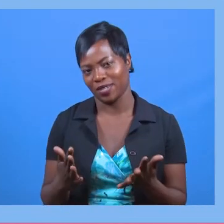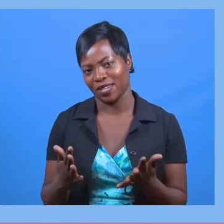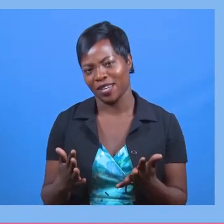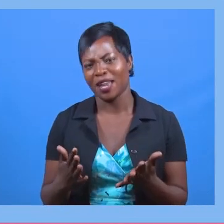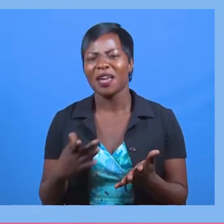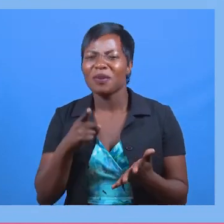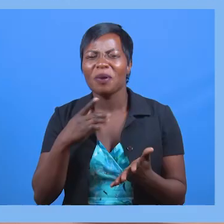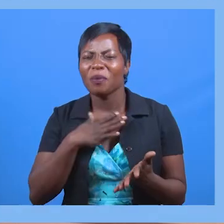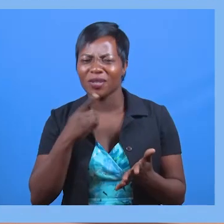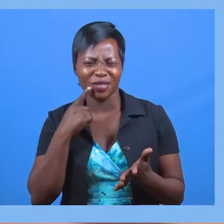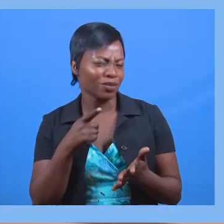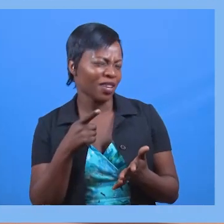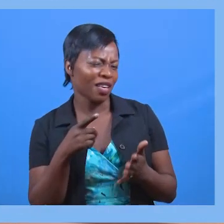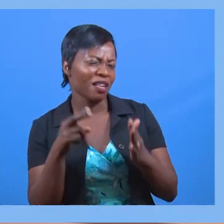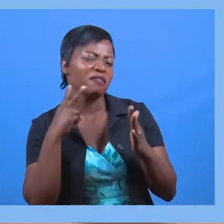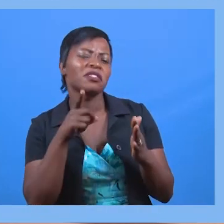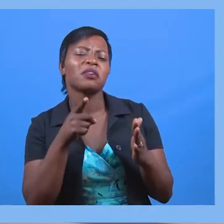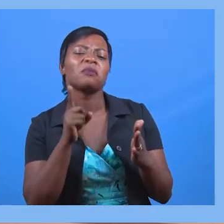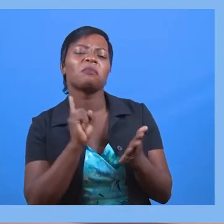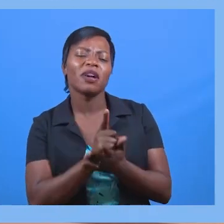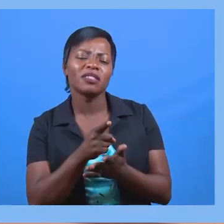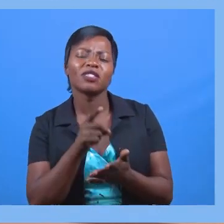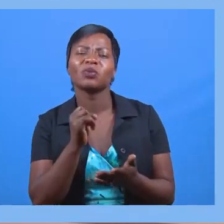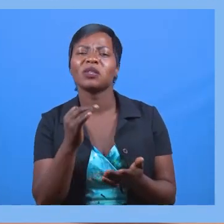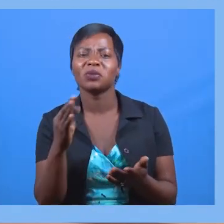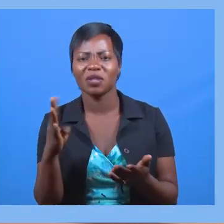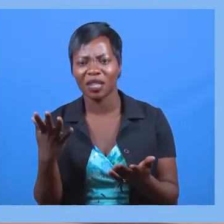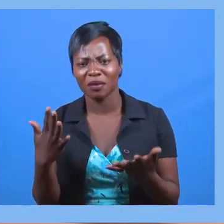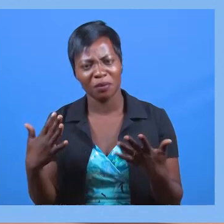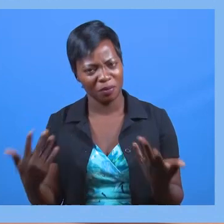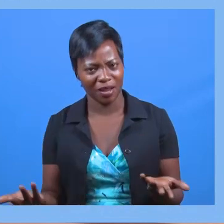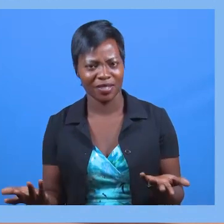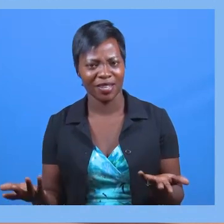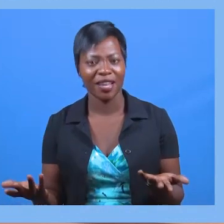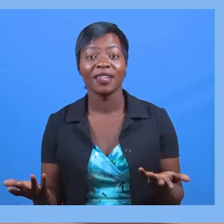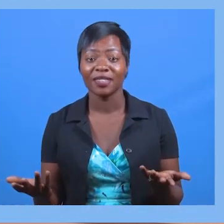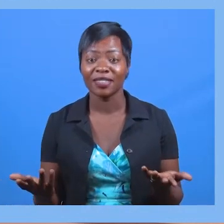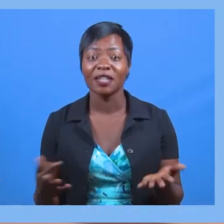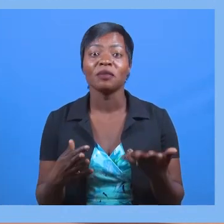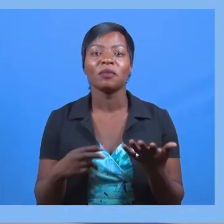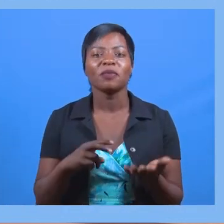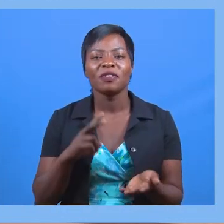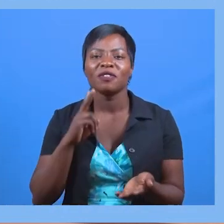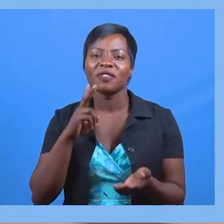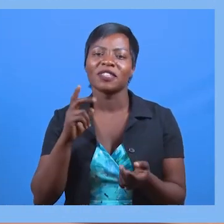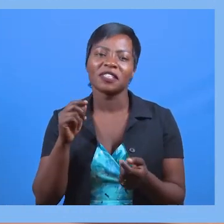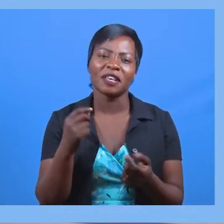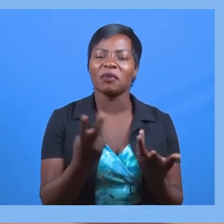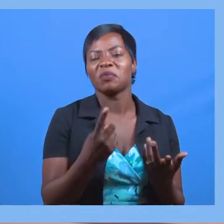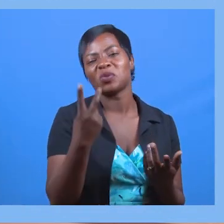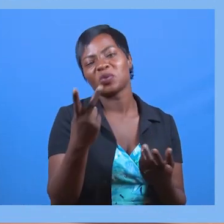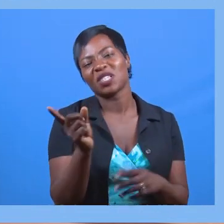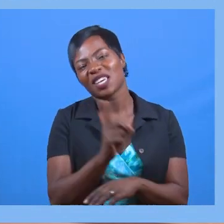here pamuyenzi? Uyenzi haureve kuti masunga gumbezeka, kuenda kunogara mazuva 2 nematatu,